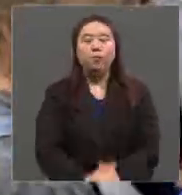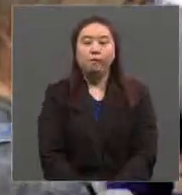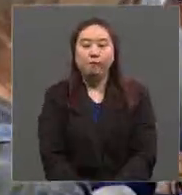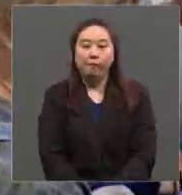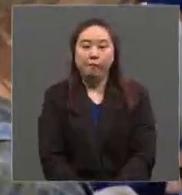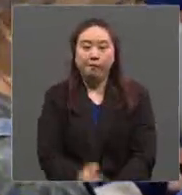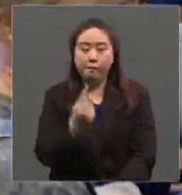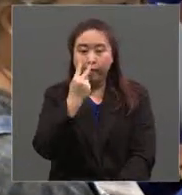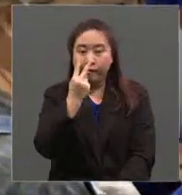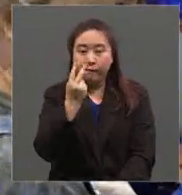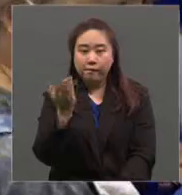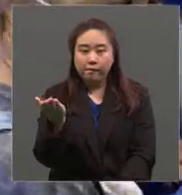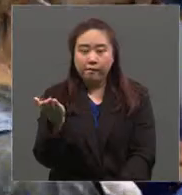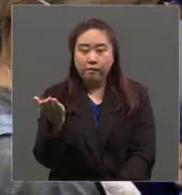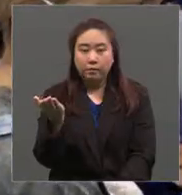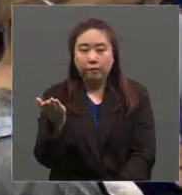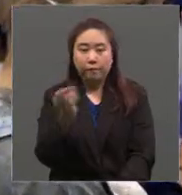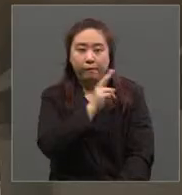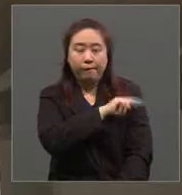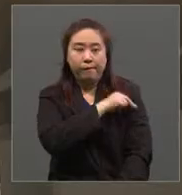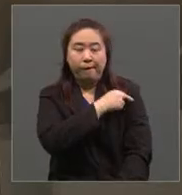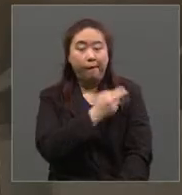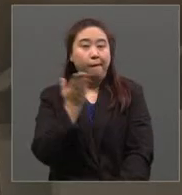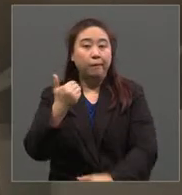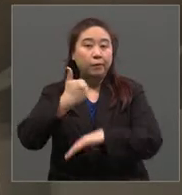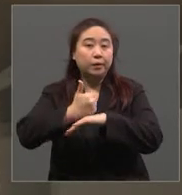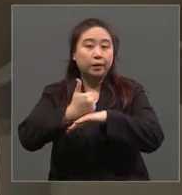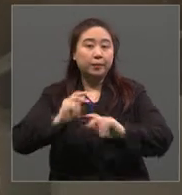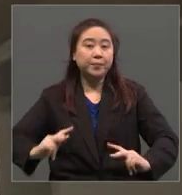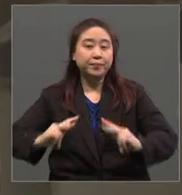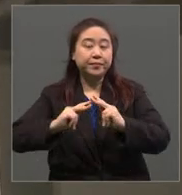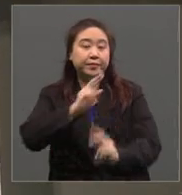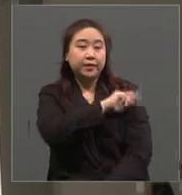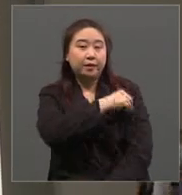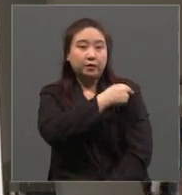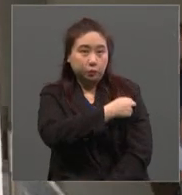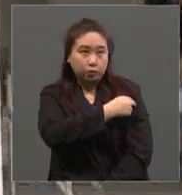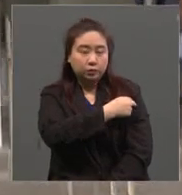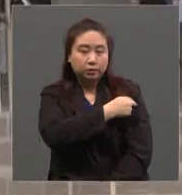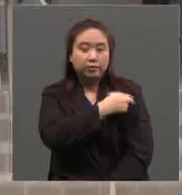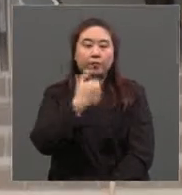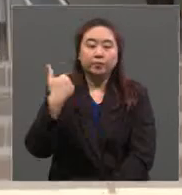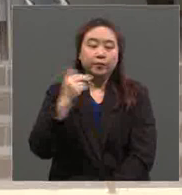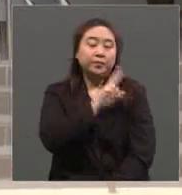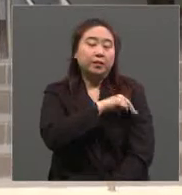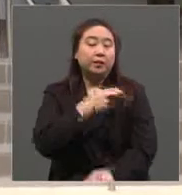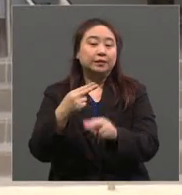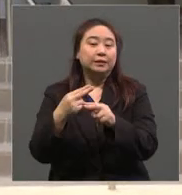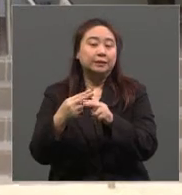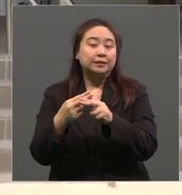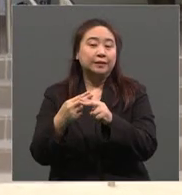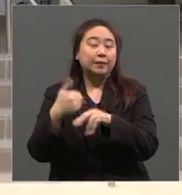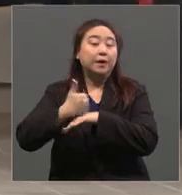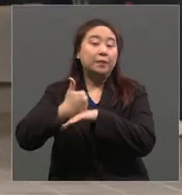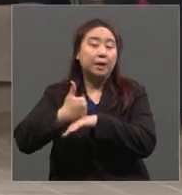และเมื่อสักครู่ที่เราเห็นก็คือเนี่ยท่านนี้นะคุณหมอโอภาสการกวินพงศ์ปลัดกระทรวงสาธารณสุขพร้อมกับคุณหมอทเรศกระสนัยรวิ